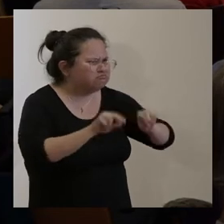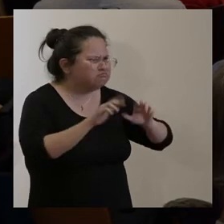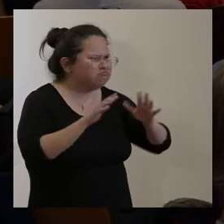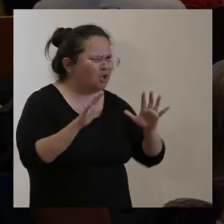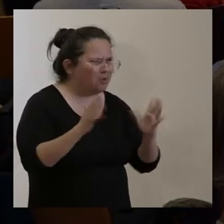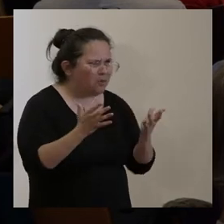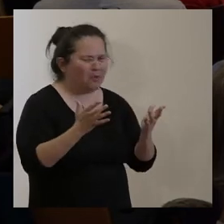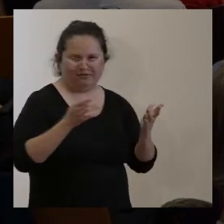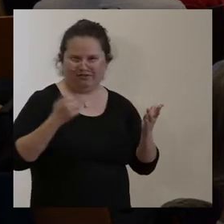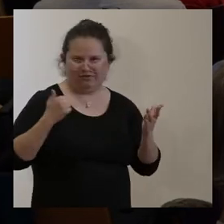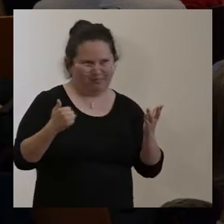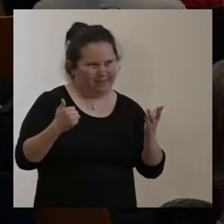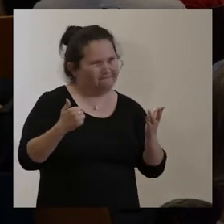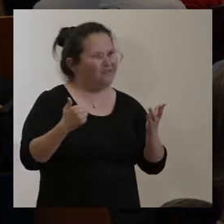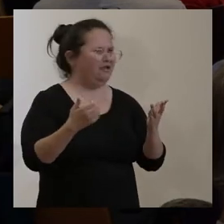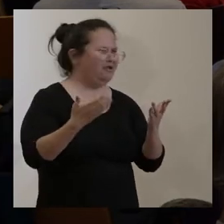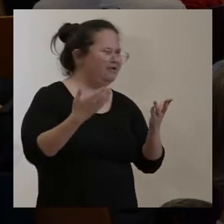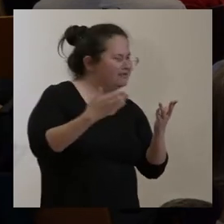en affaires.